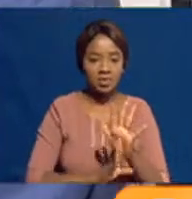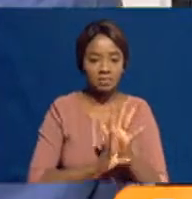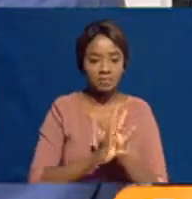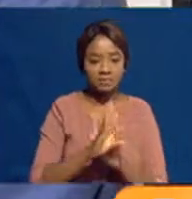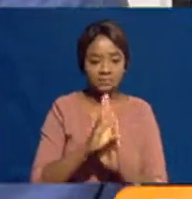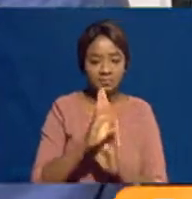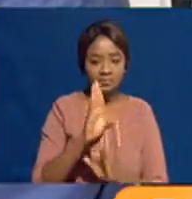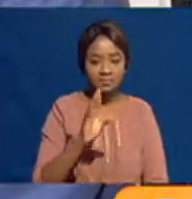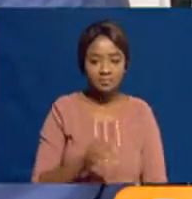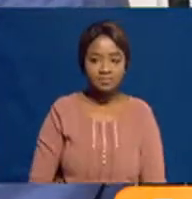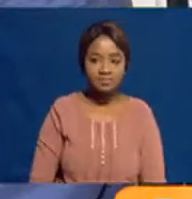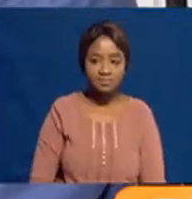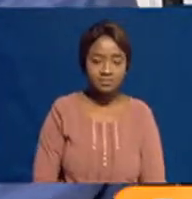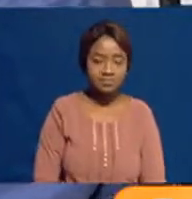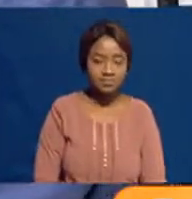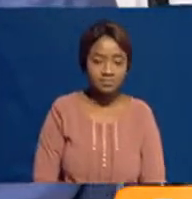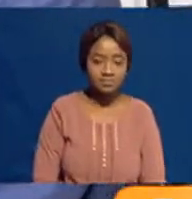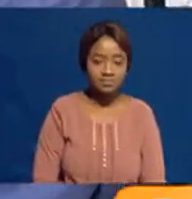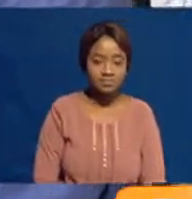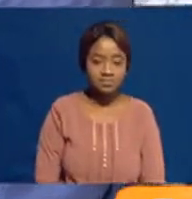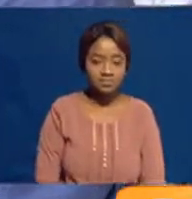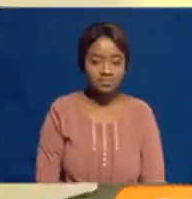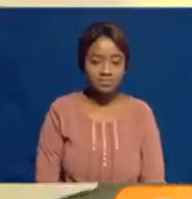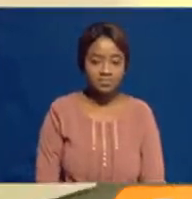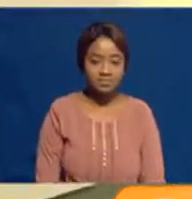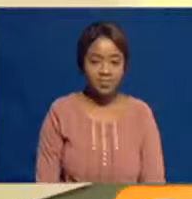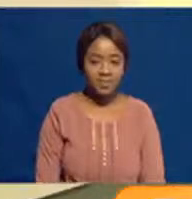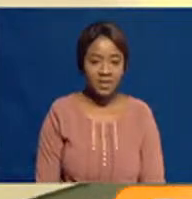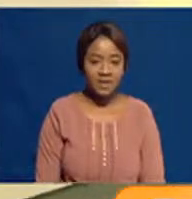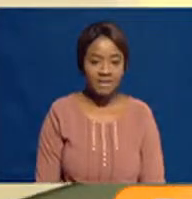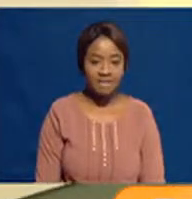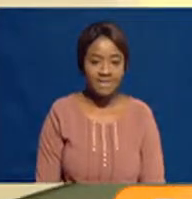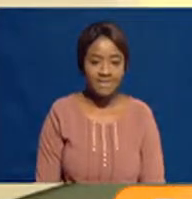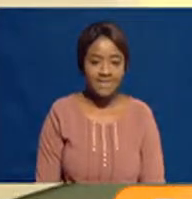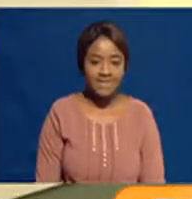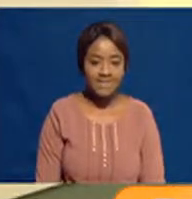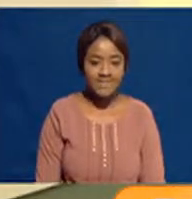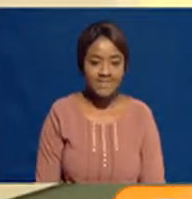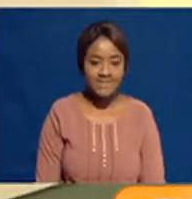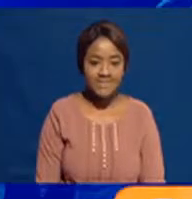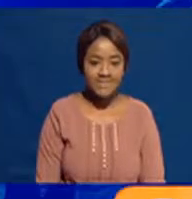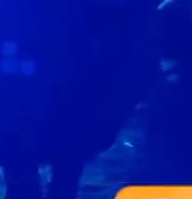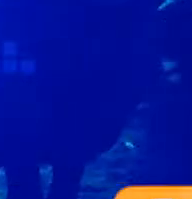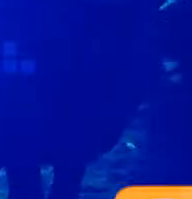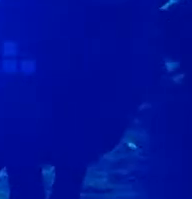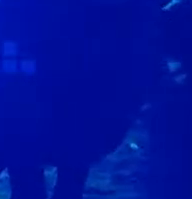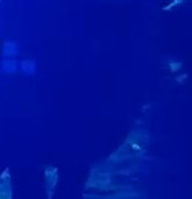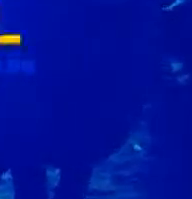wadogo barani Afrika. Dennis Otieno, Runinga ya Citizen.